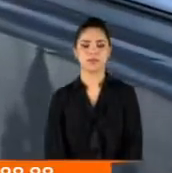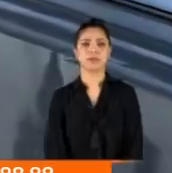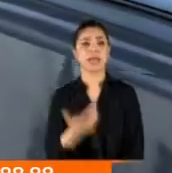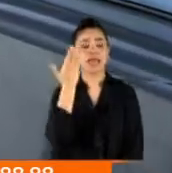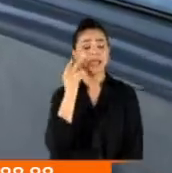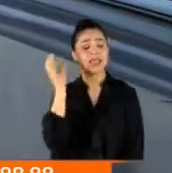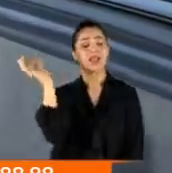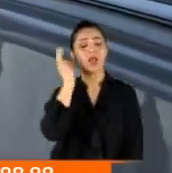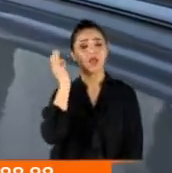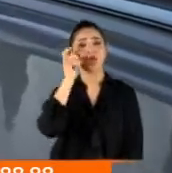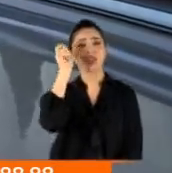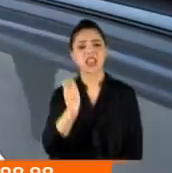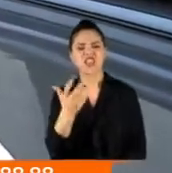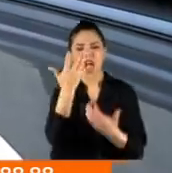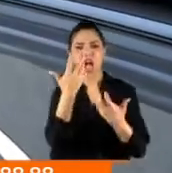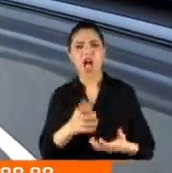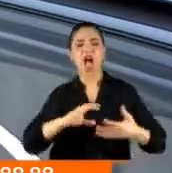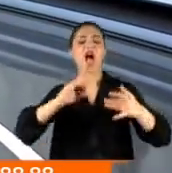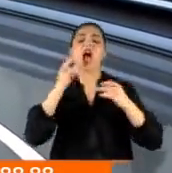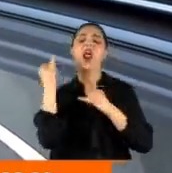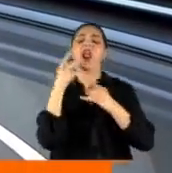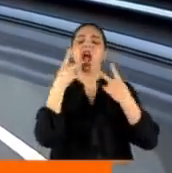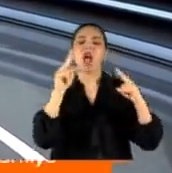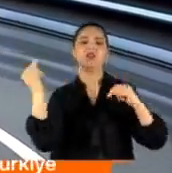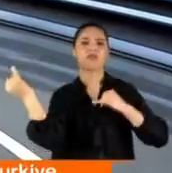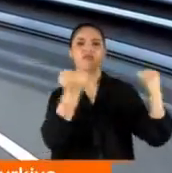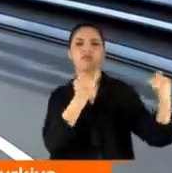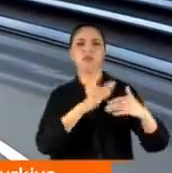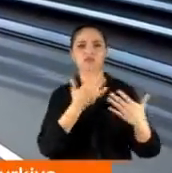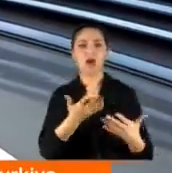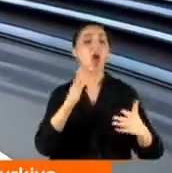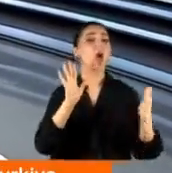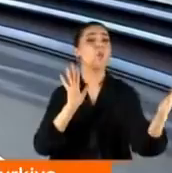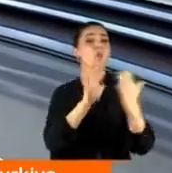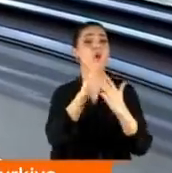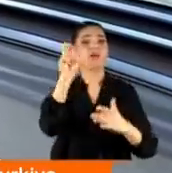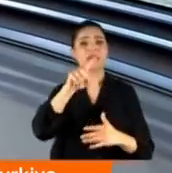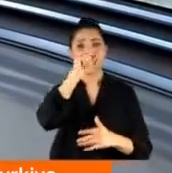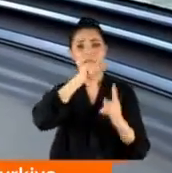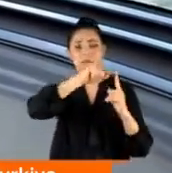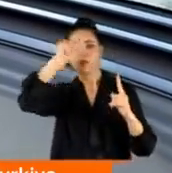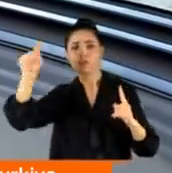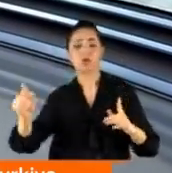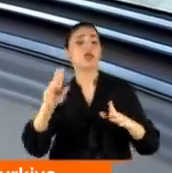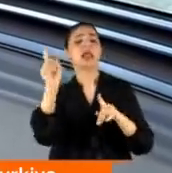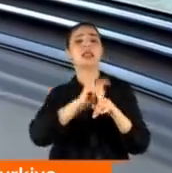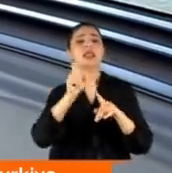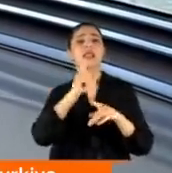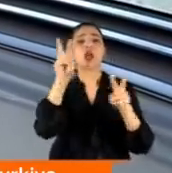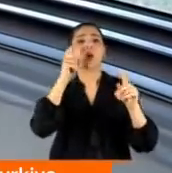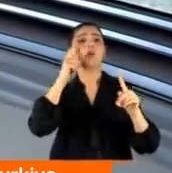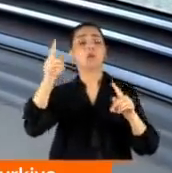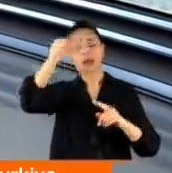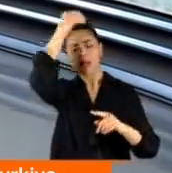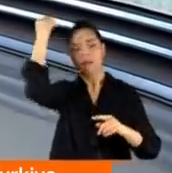İzlediniz, duydunuz. Gerçekten çok sert açıklamalar karşılıklı ve muhalefette 8 Mart'tan bu yana devam eden o gerilimle devam edelim.